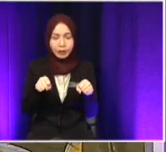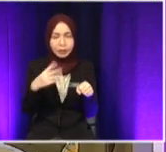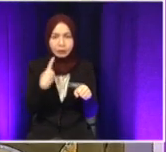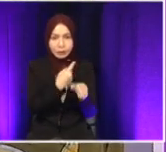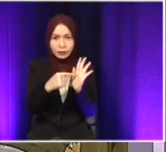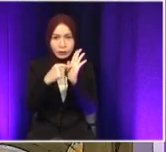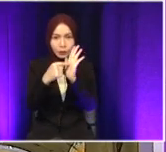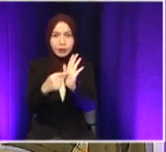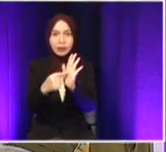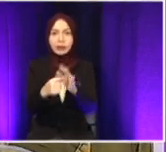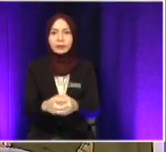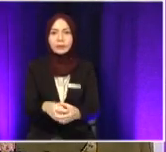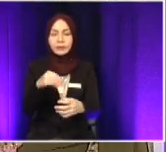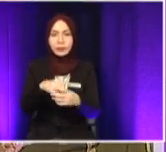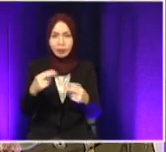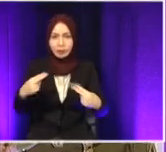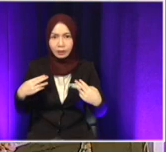lah kita mendengar musik